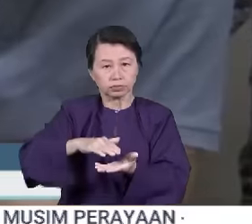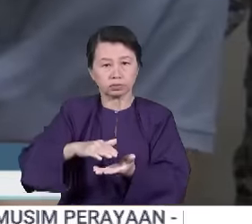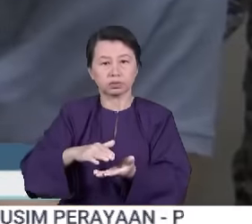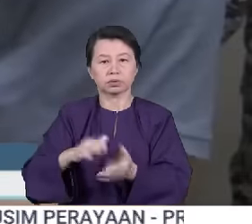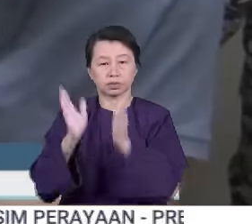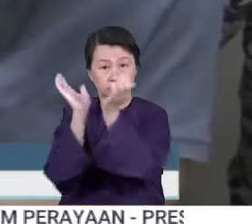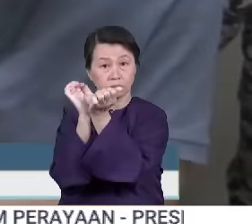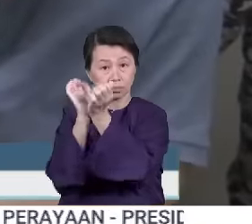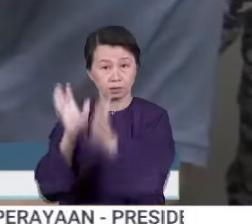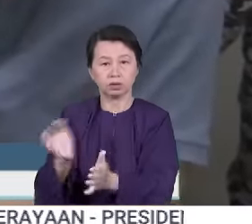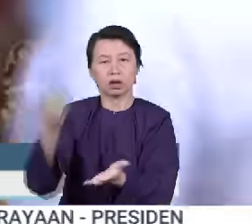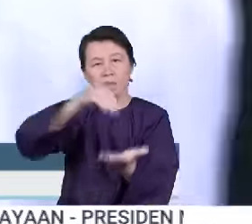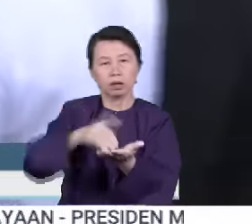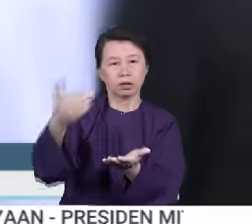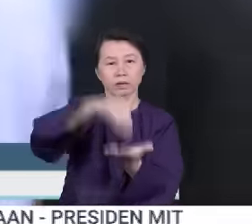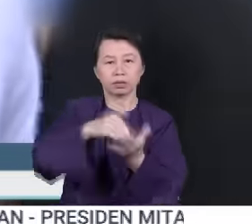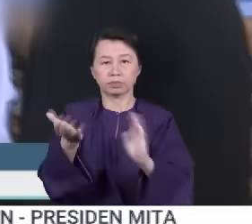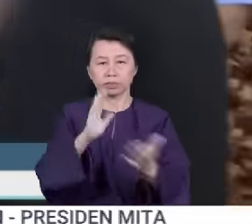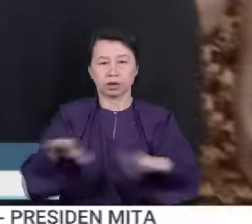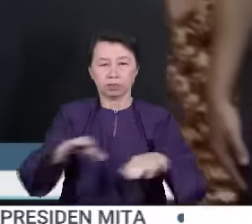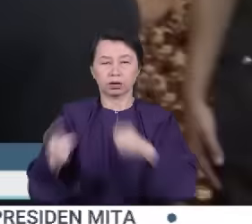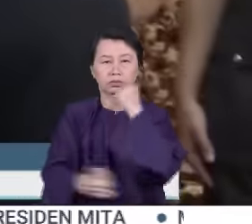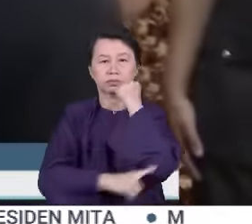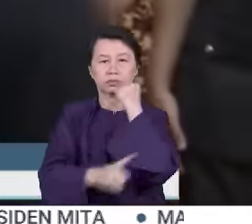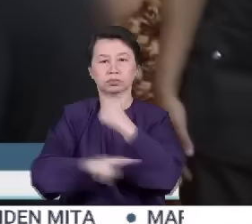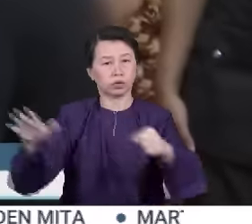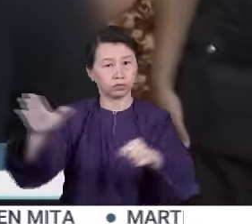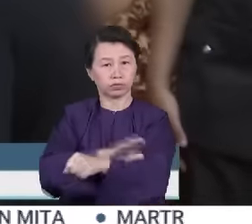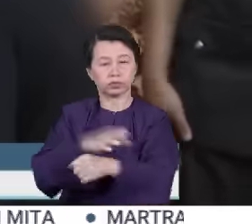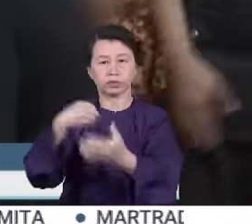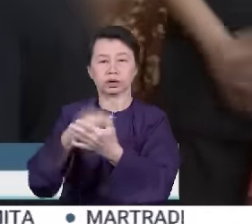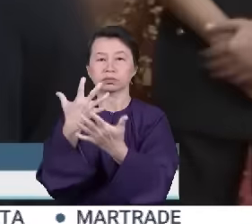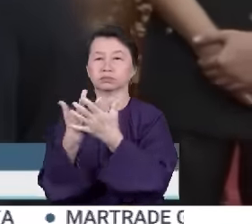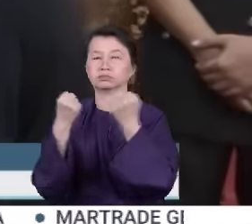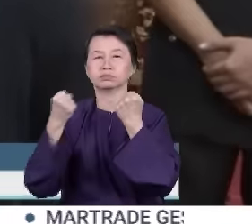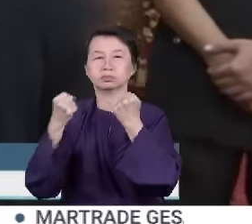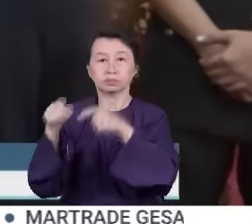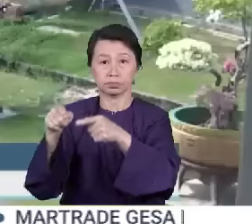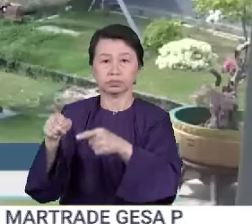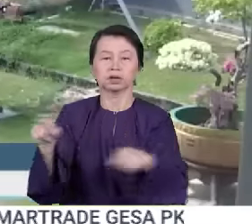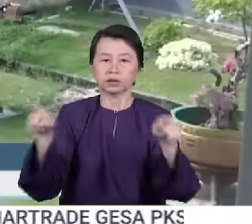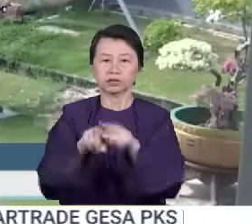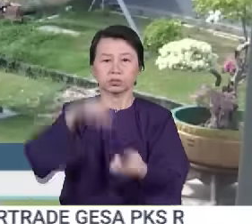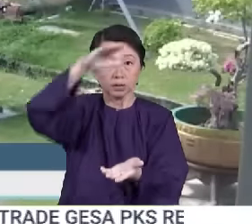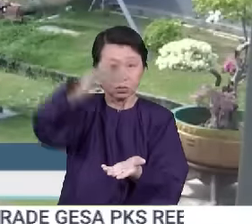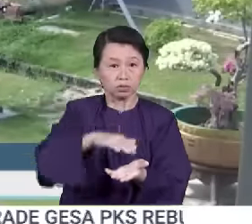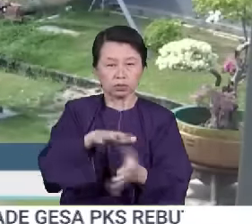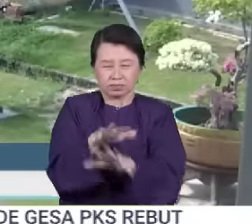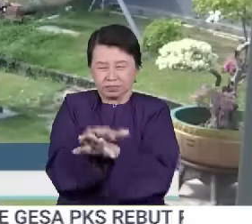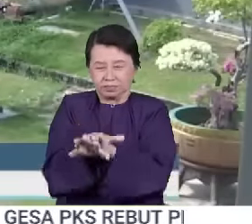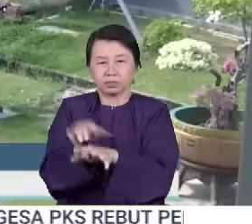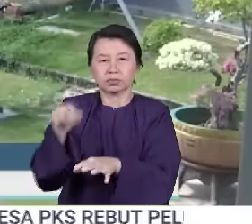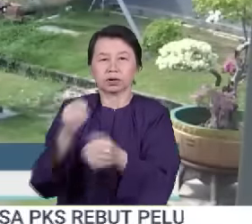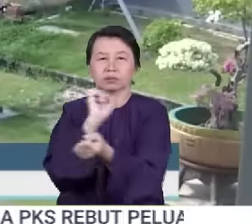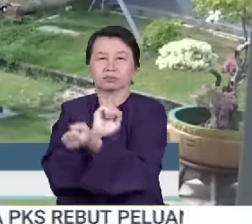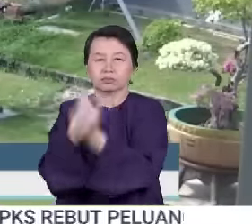residivis atau jenayah berulang berbanding menjalani hukuman sepenuhnya dalam penjara. Ia juga mengurangkan kesesakan dalam